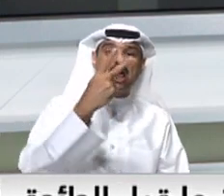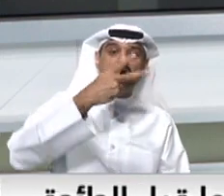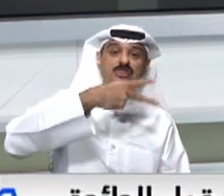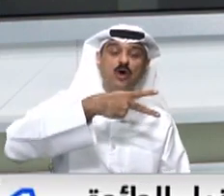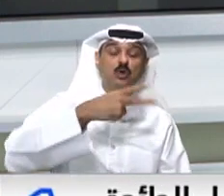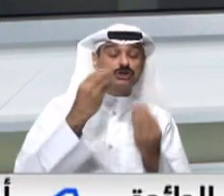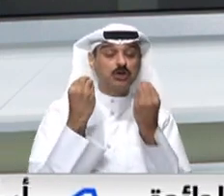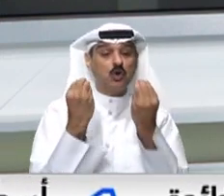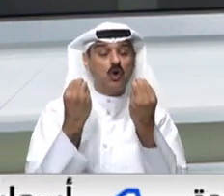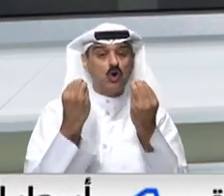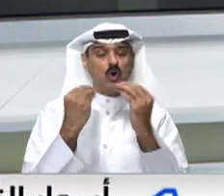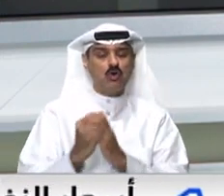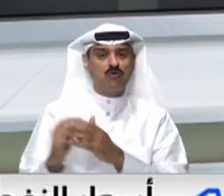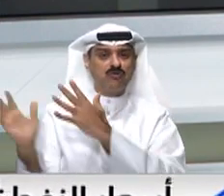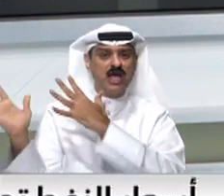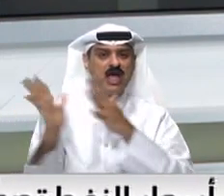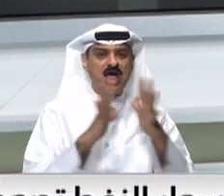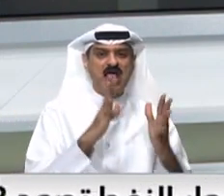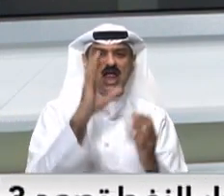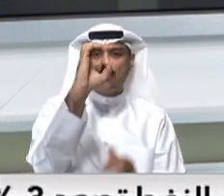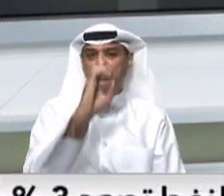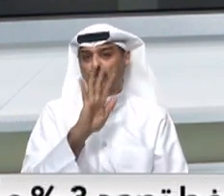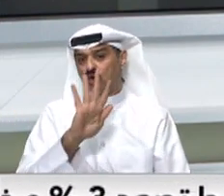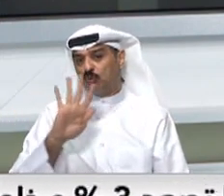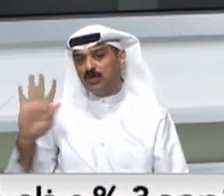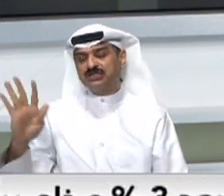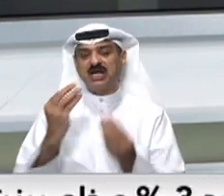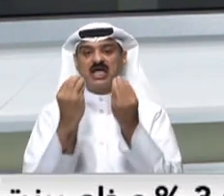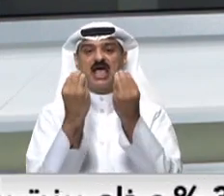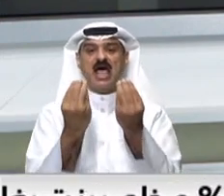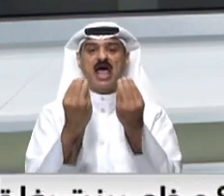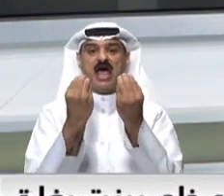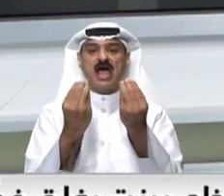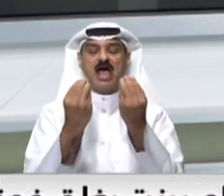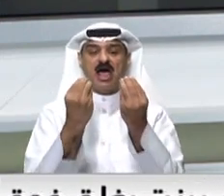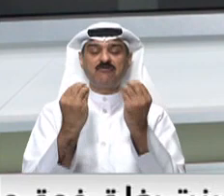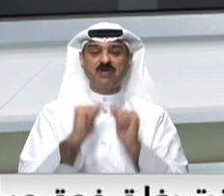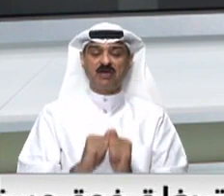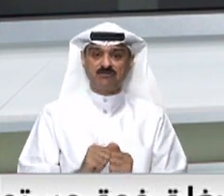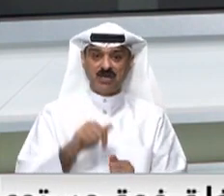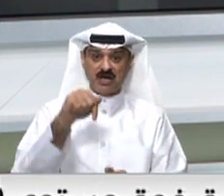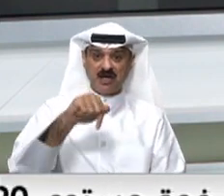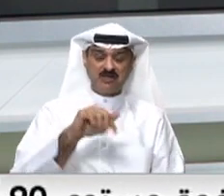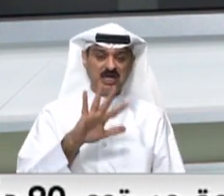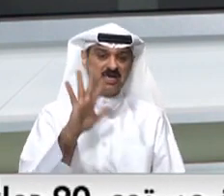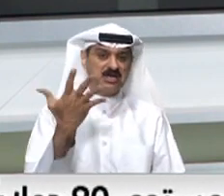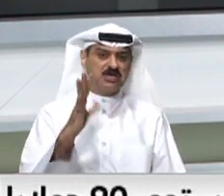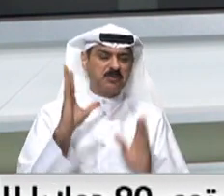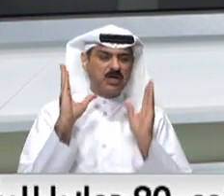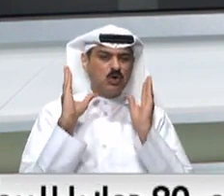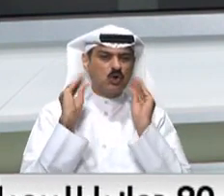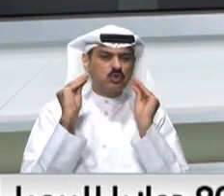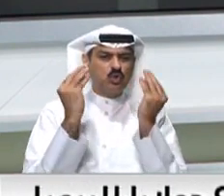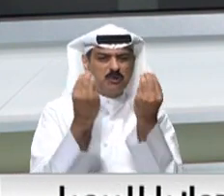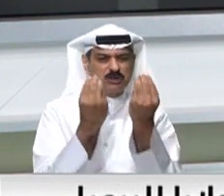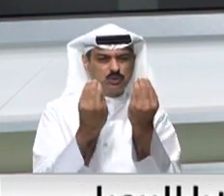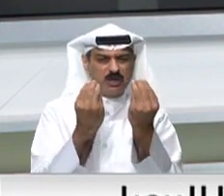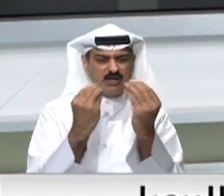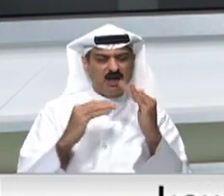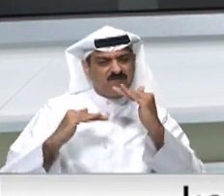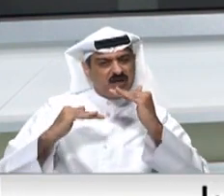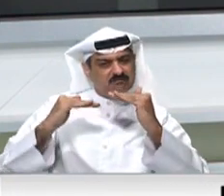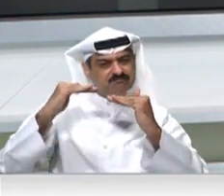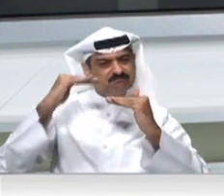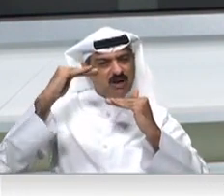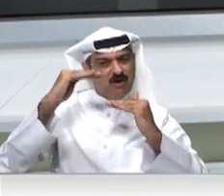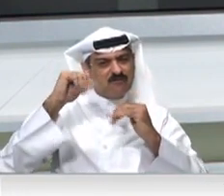درجة مئوية. هواء كوست خفيف إلى معتدل السرعة، ومثل ما ذكرنا الهواء الكوست قد يتسبب بارتفاع نسب الرطوبة